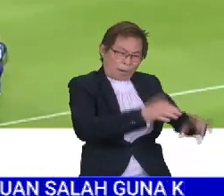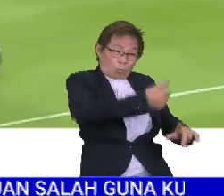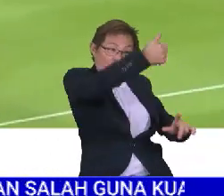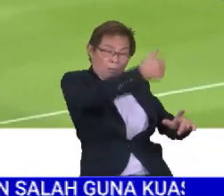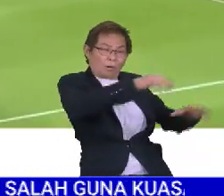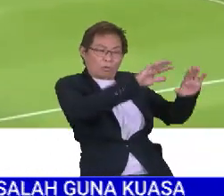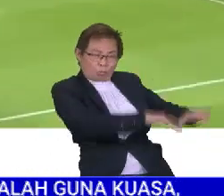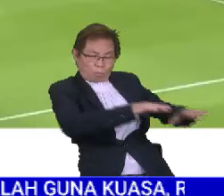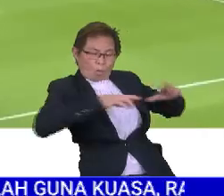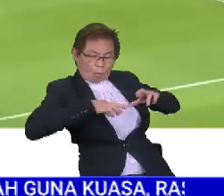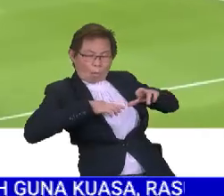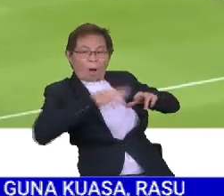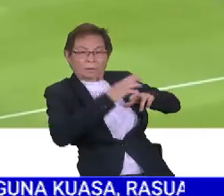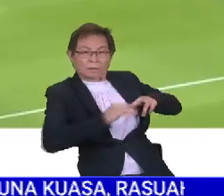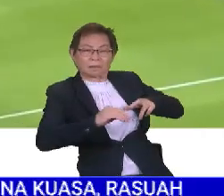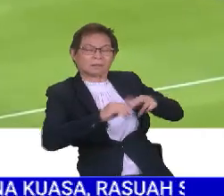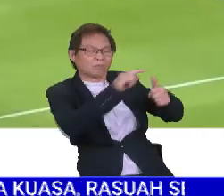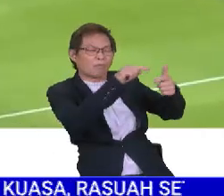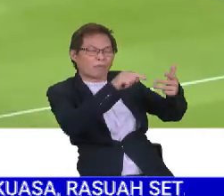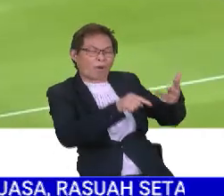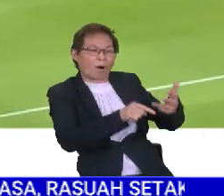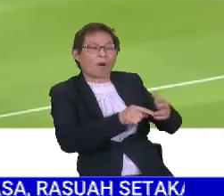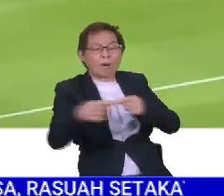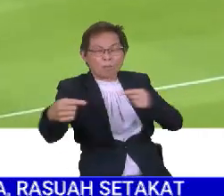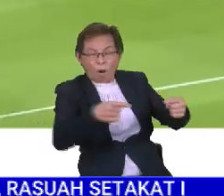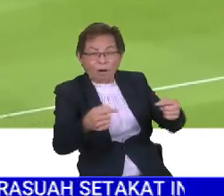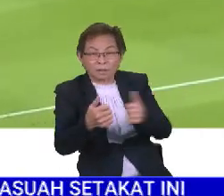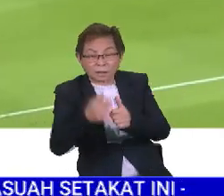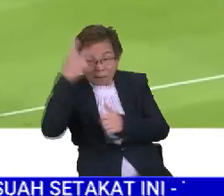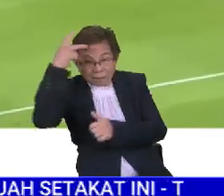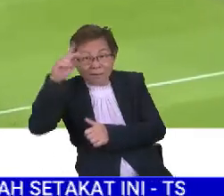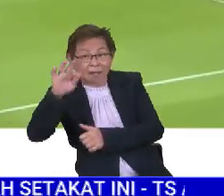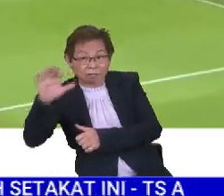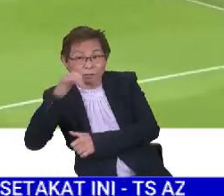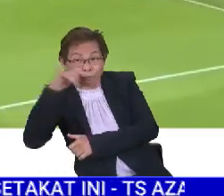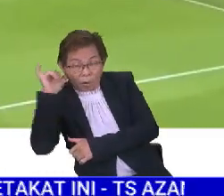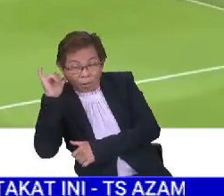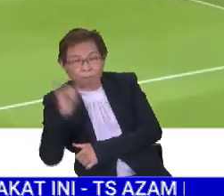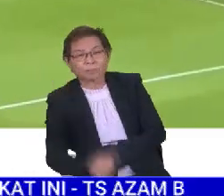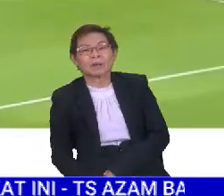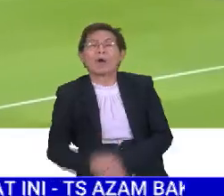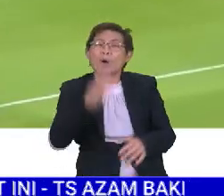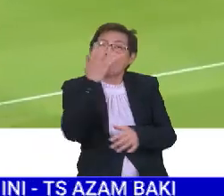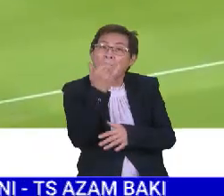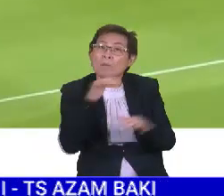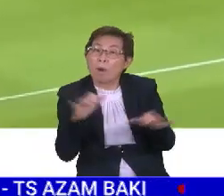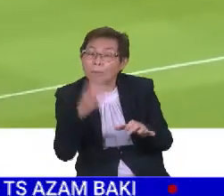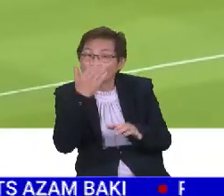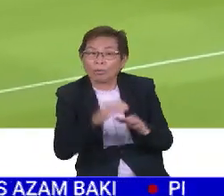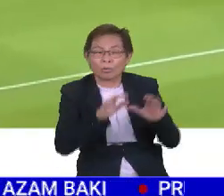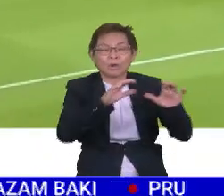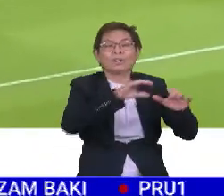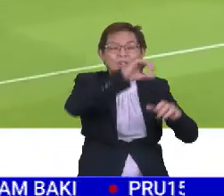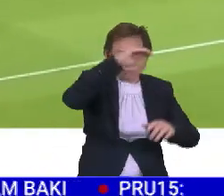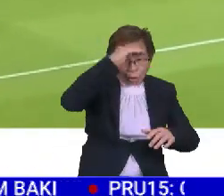welaskas veros Bahrudin dan Syahrul saat pada aksi dengan Kelantan semalam adonannya yang dilakukan bagi masikan sekuat